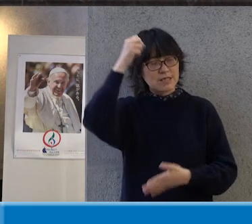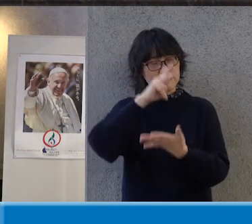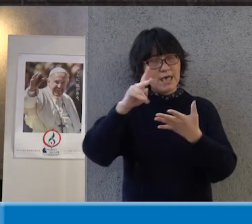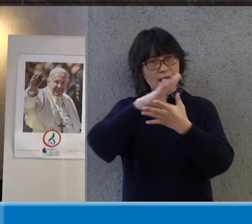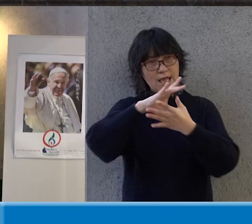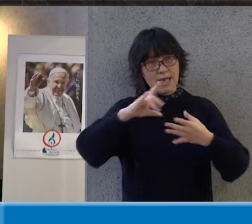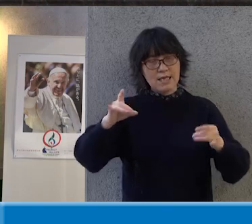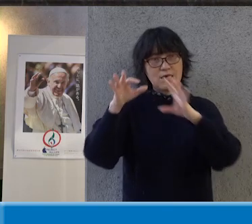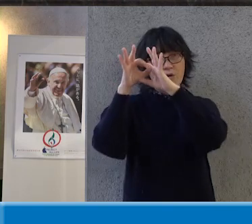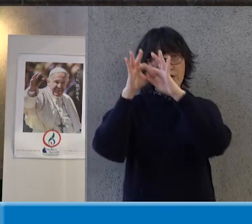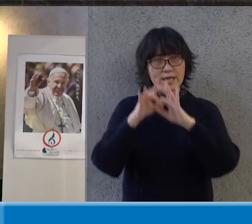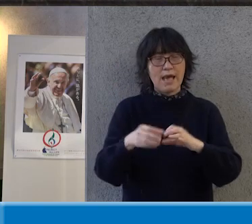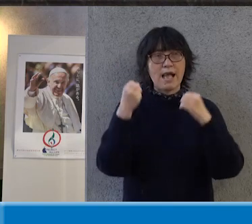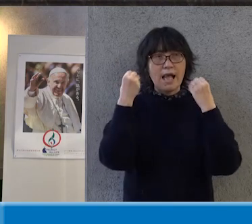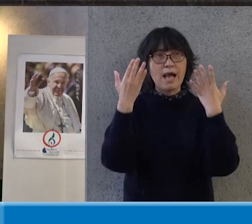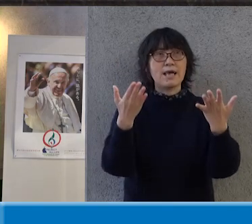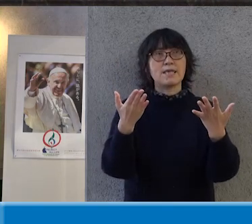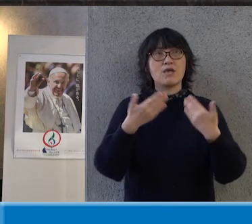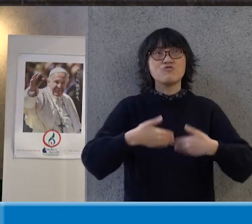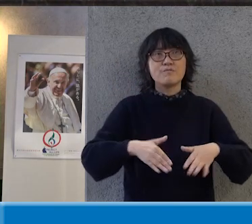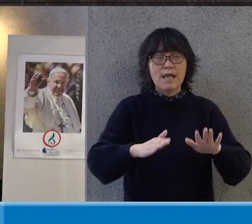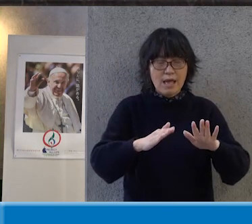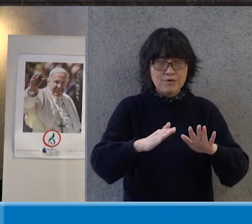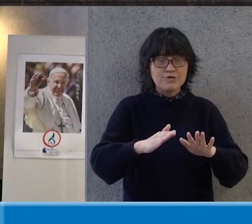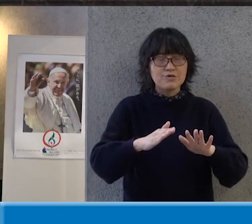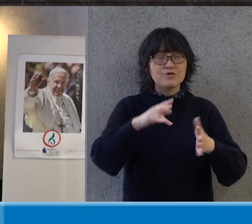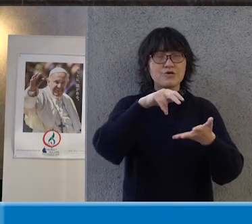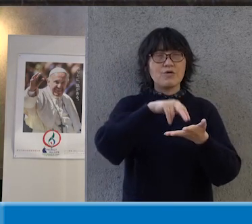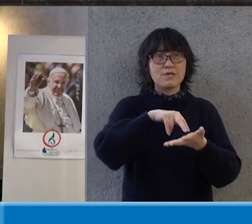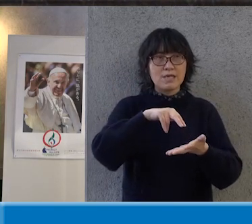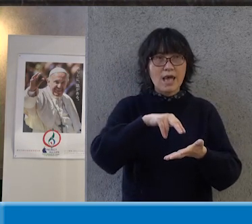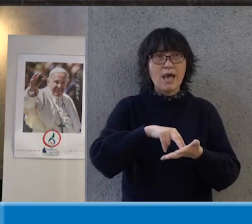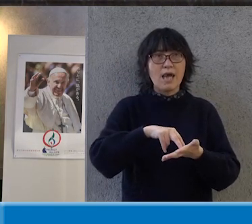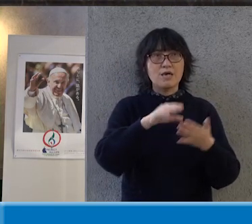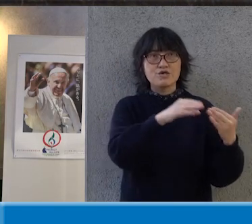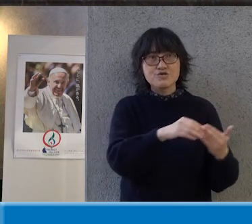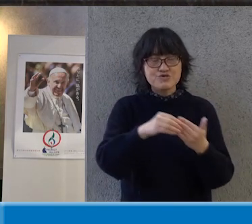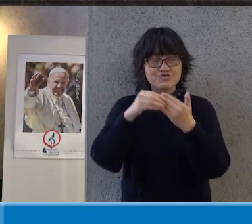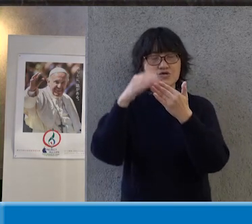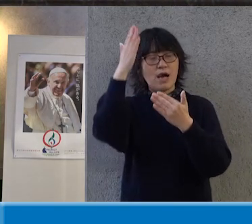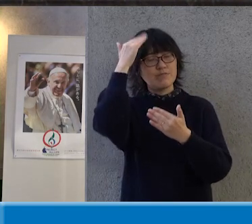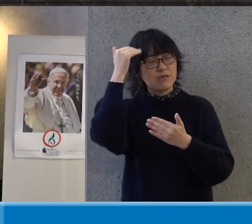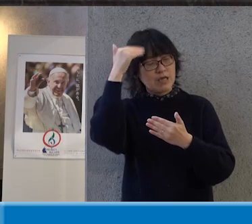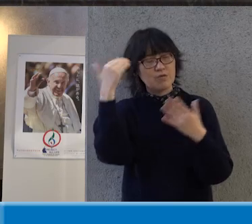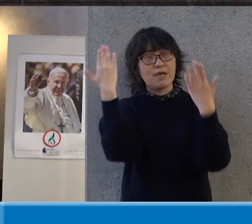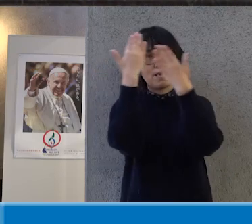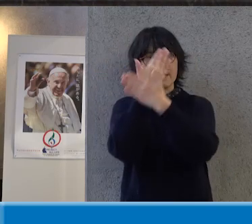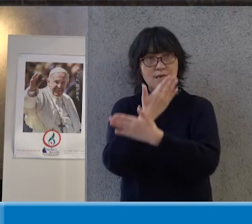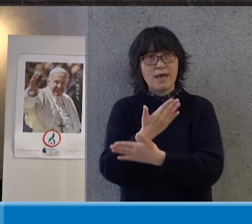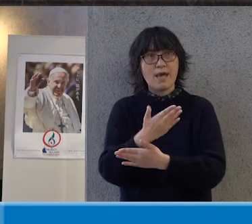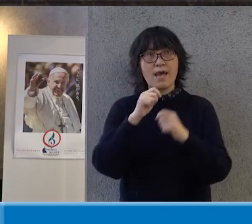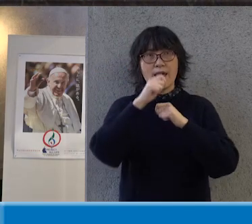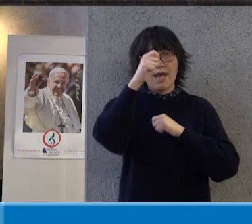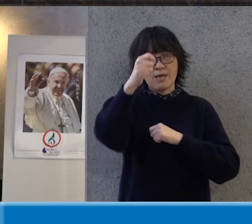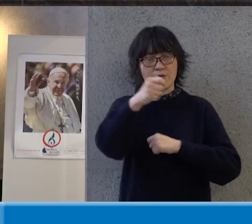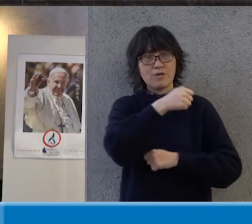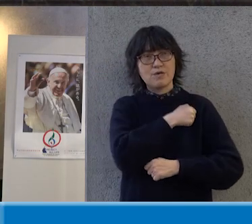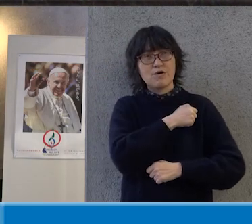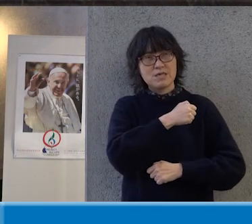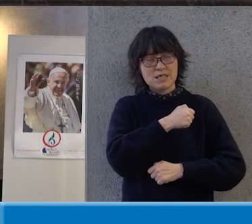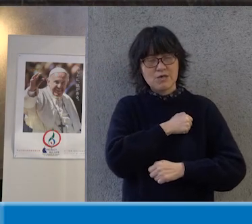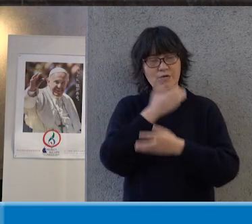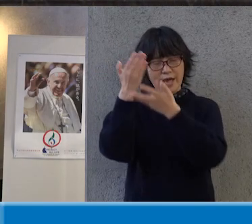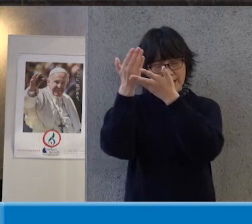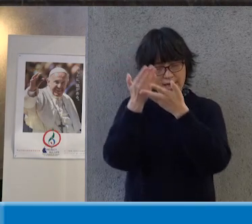によって新たに生まれる者にとって救いの香油となり、永遠の命を